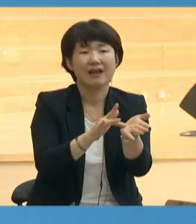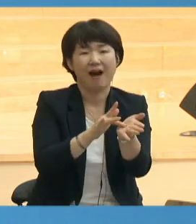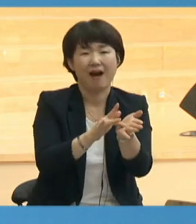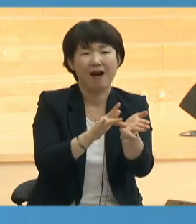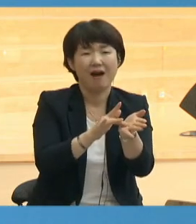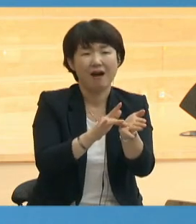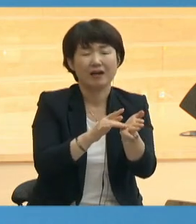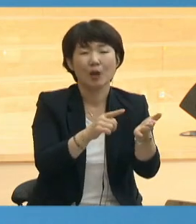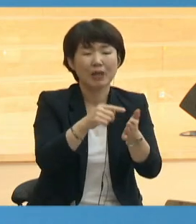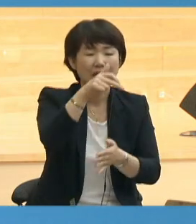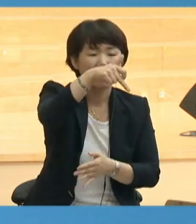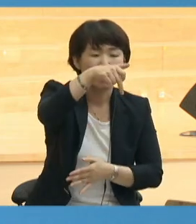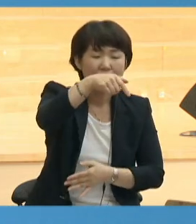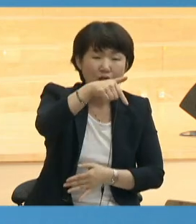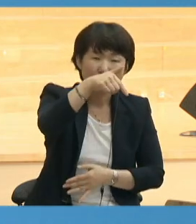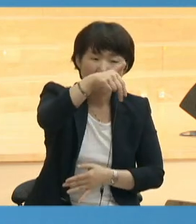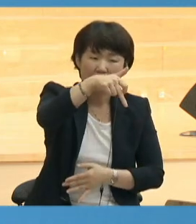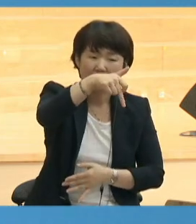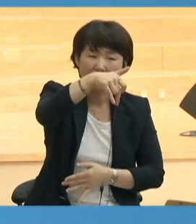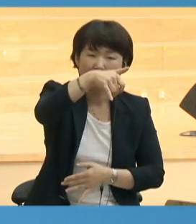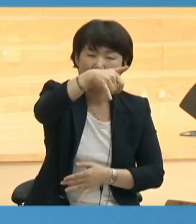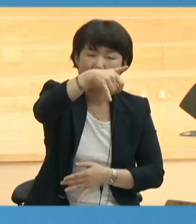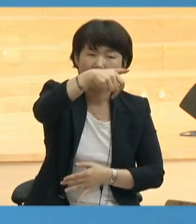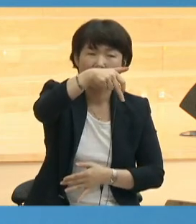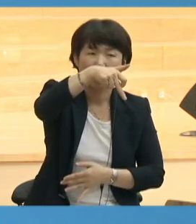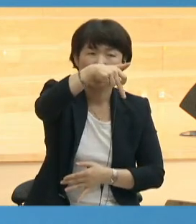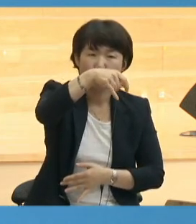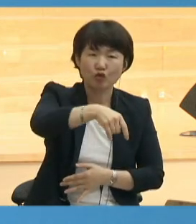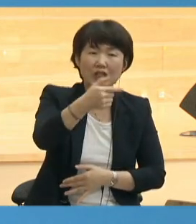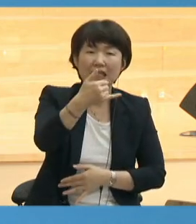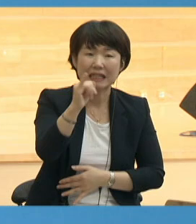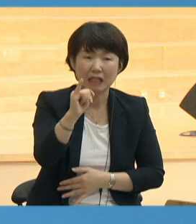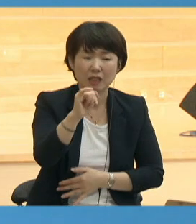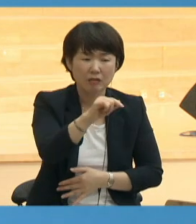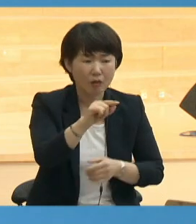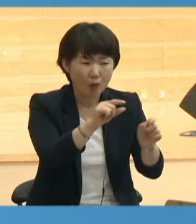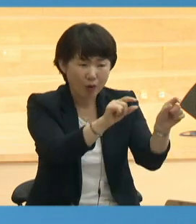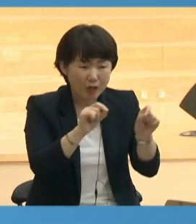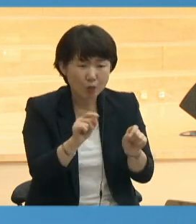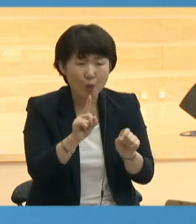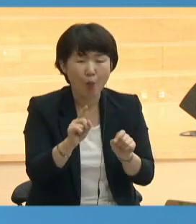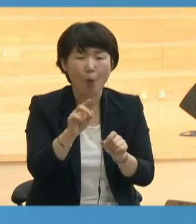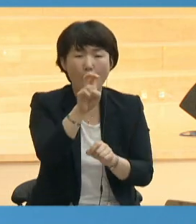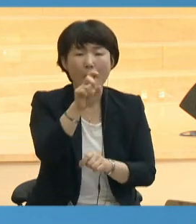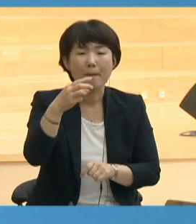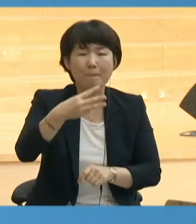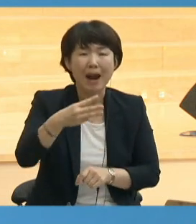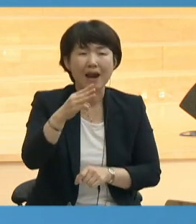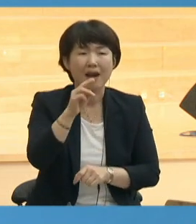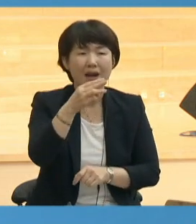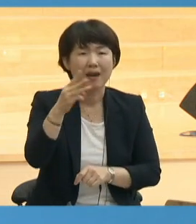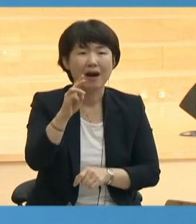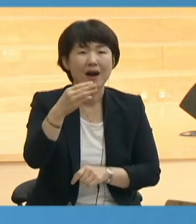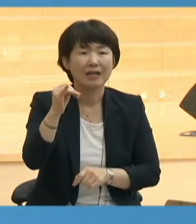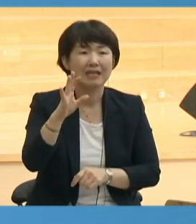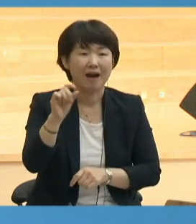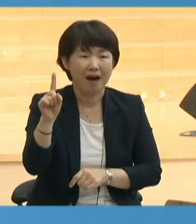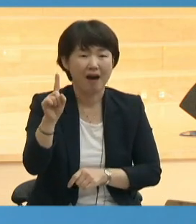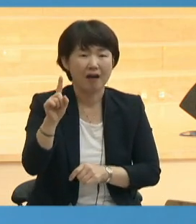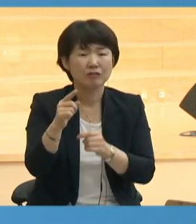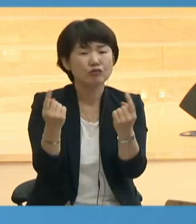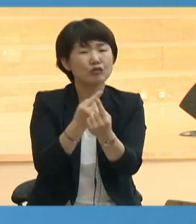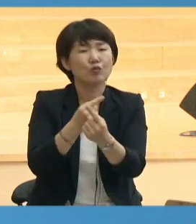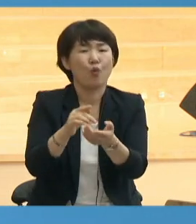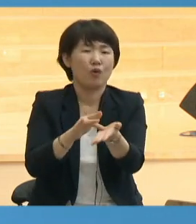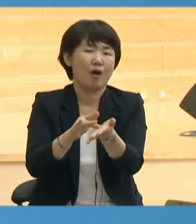성분이 나옵니다 이 퀸 이라는 성과 좀 뭐랄까요 말라리아 치료제를 만들어요 그래도 고통이 소용